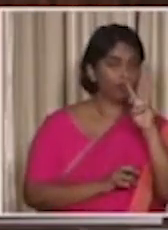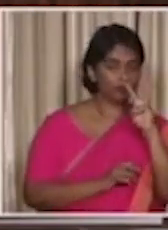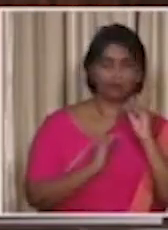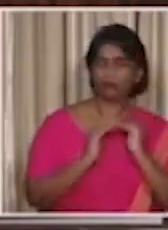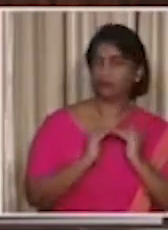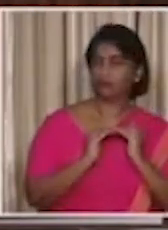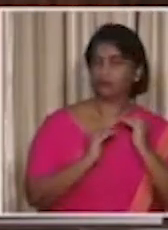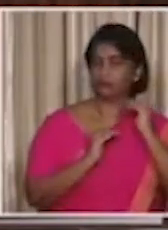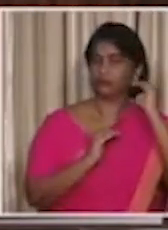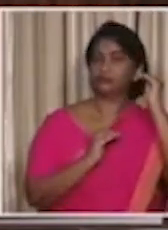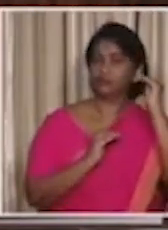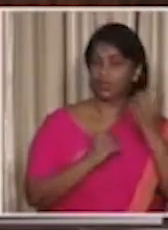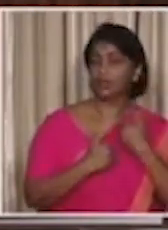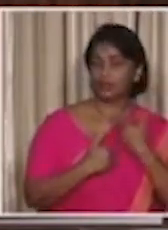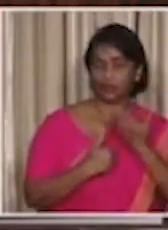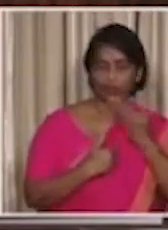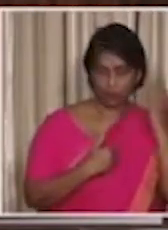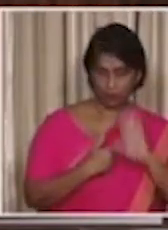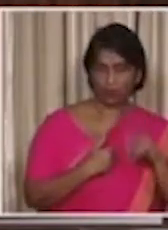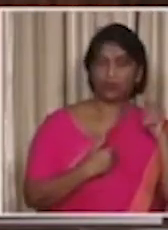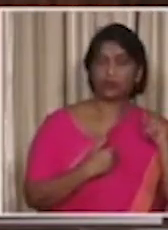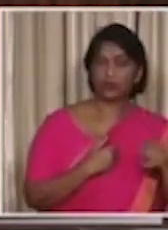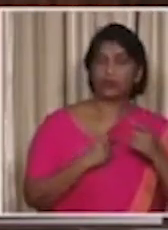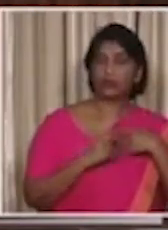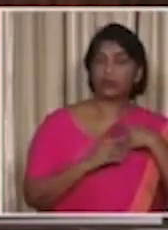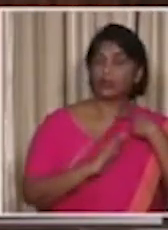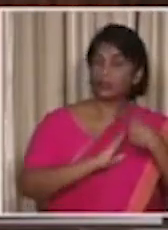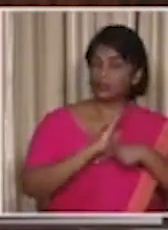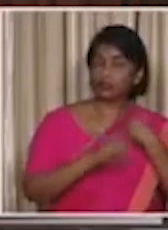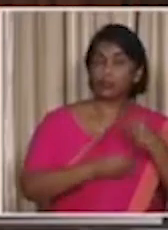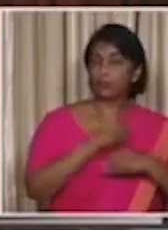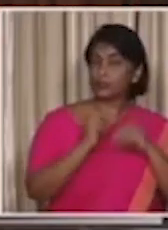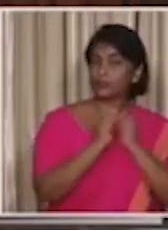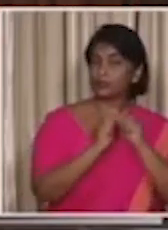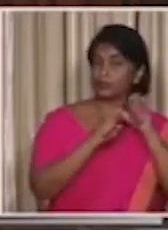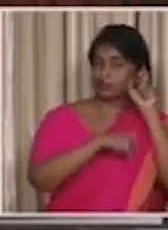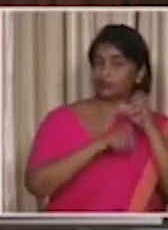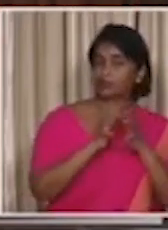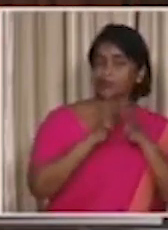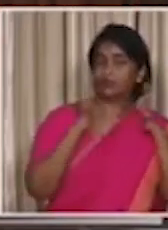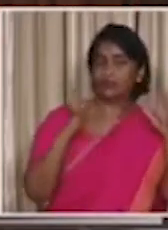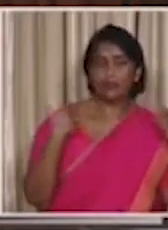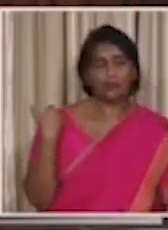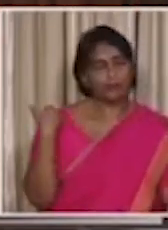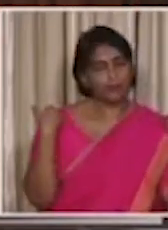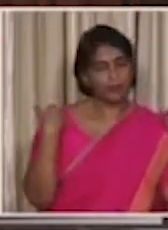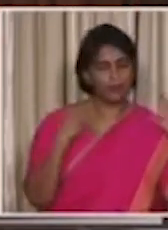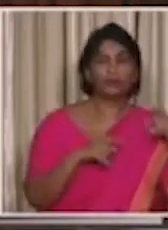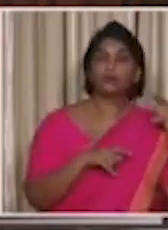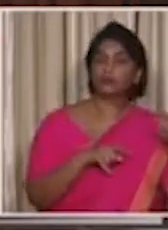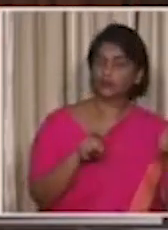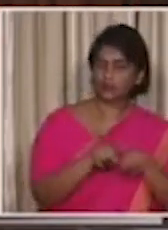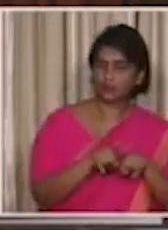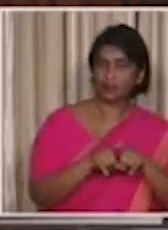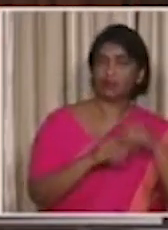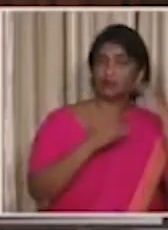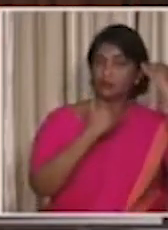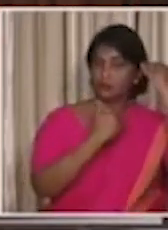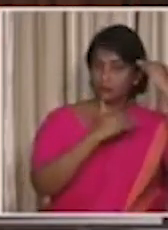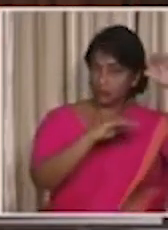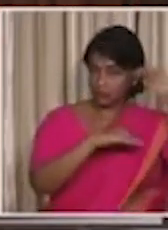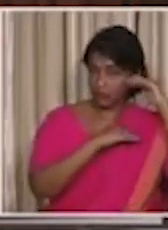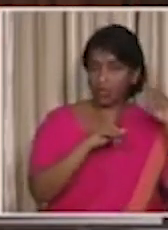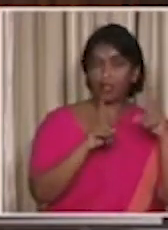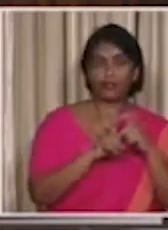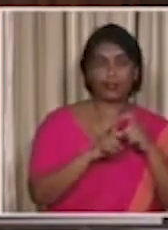ඉහළ නංවා ගැනීමට අපට හැකි වුණා ඊට දේශීය ව්‍යවසායකයන් බොහෝසේ වෙහෙස වුණා ඒ වගේම ආනයන වියදම්